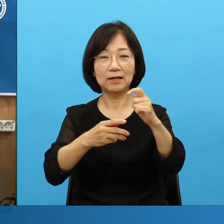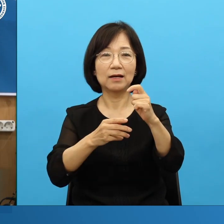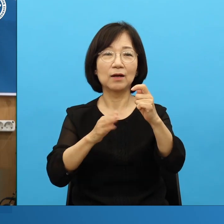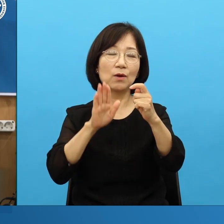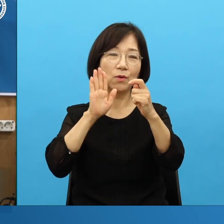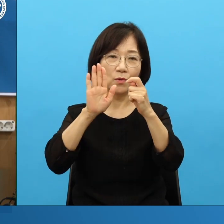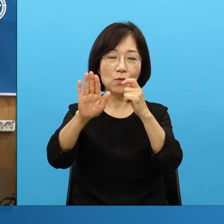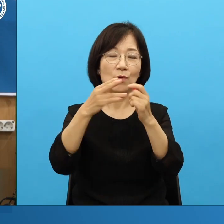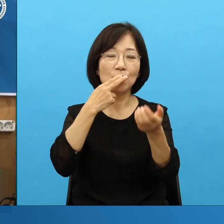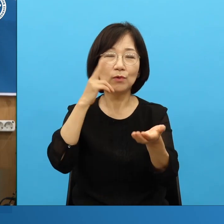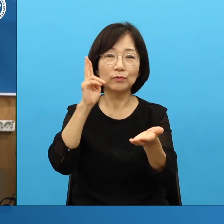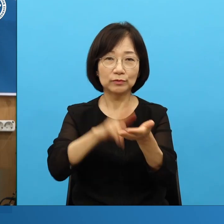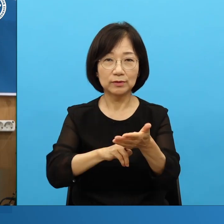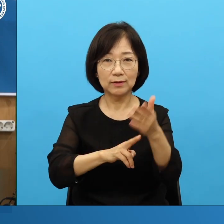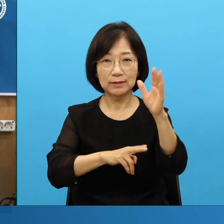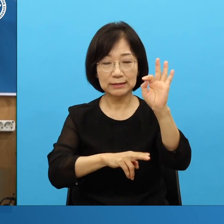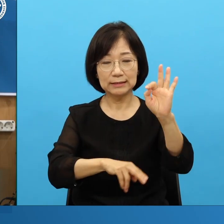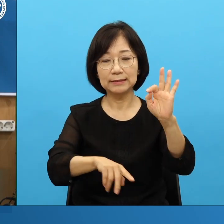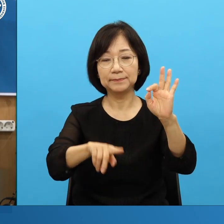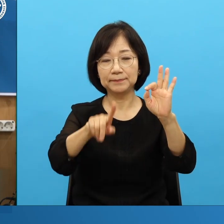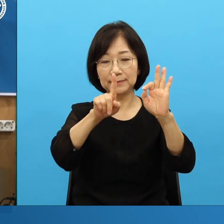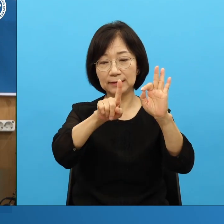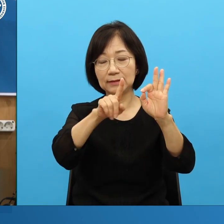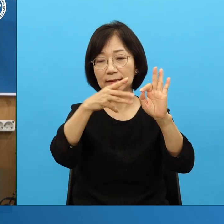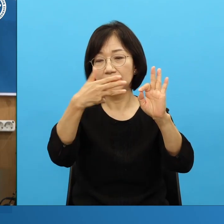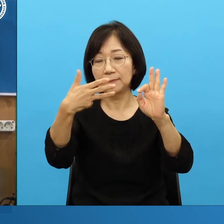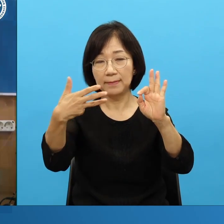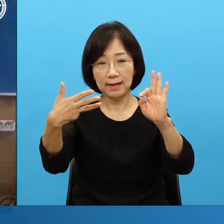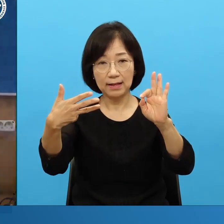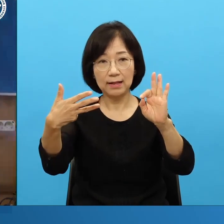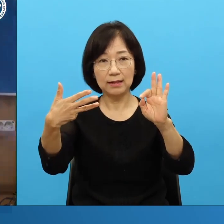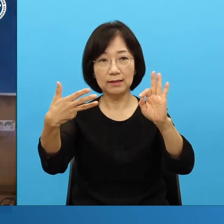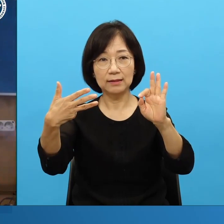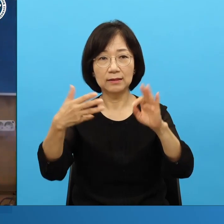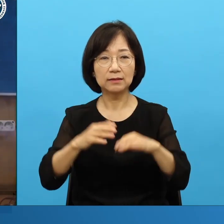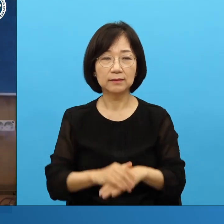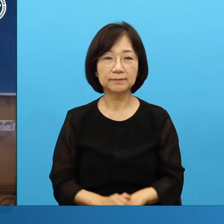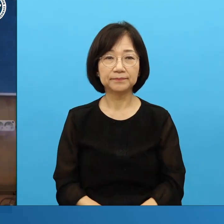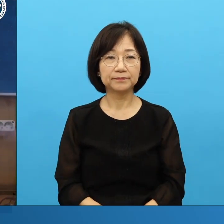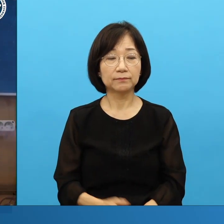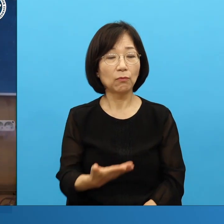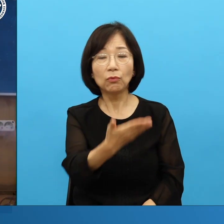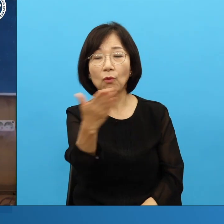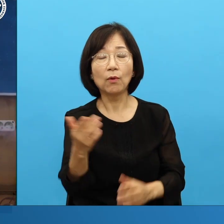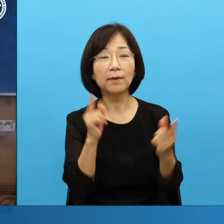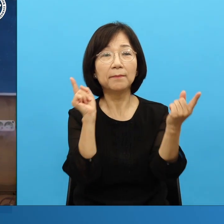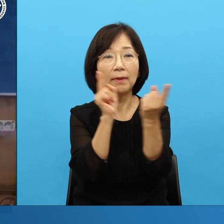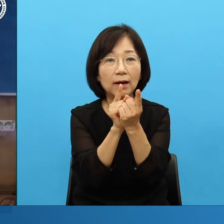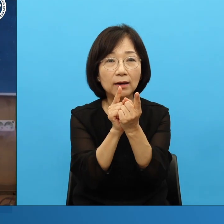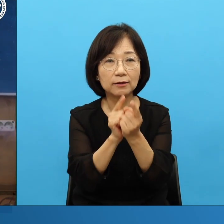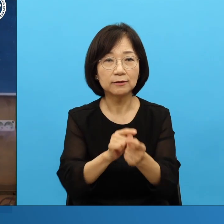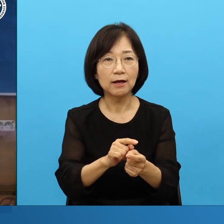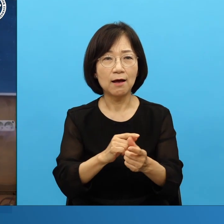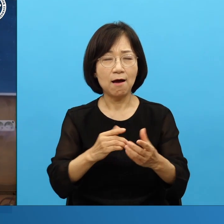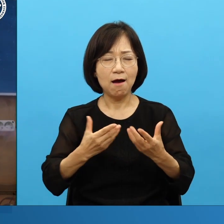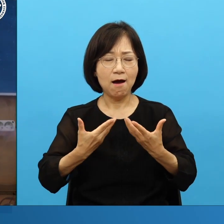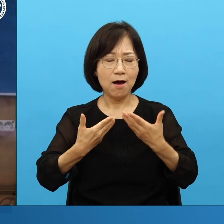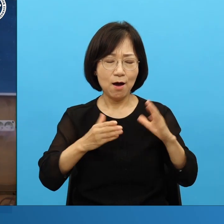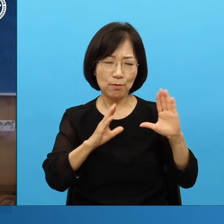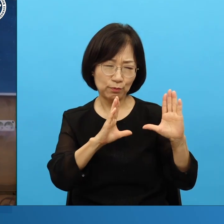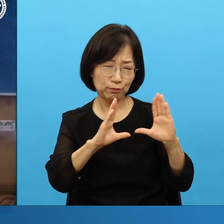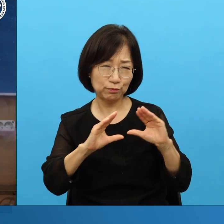given to us for this week is from 2 Corinthians chapter 10, verse 1 through 8. 너희를